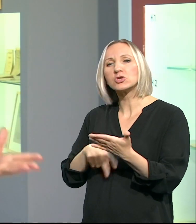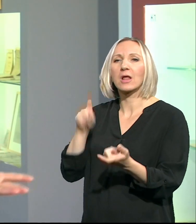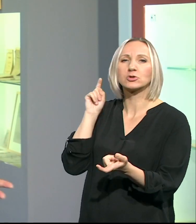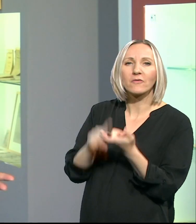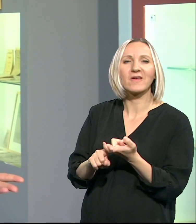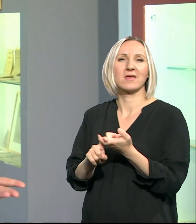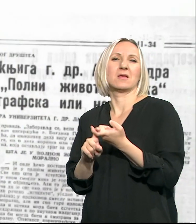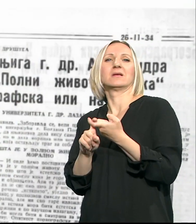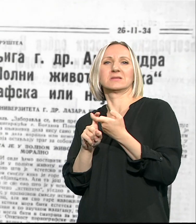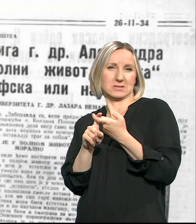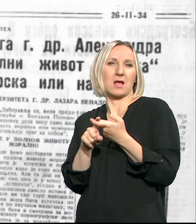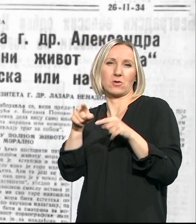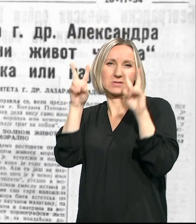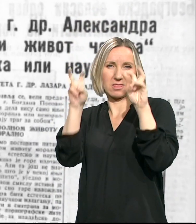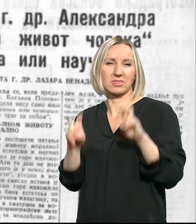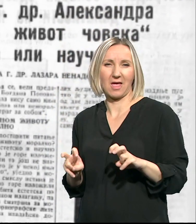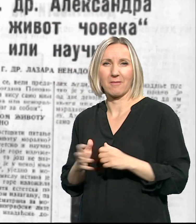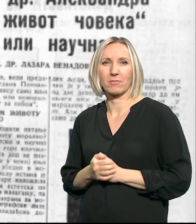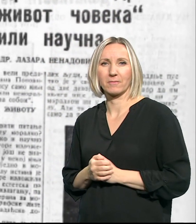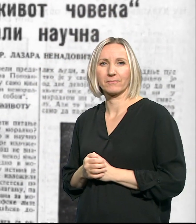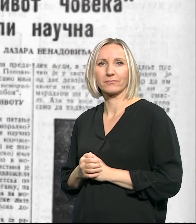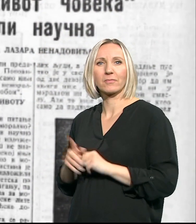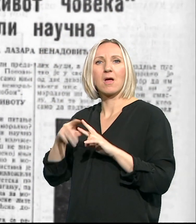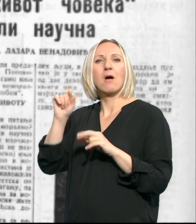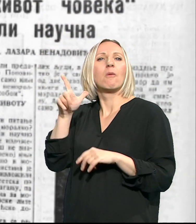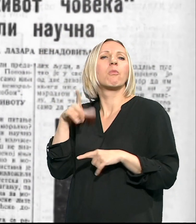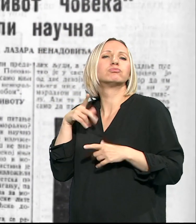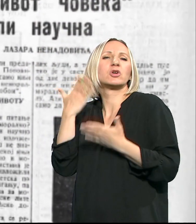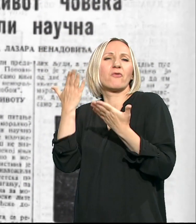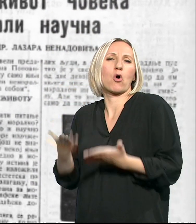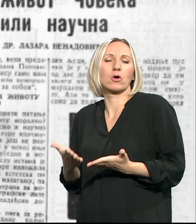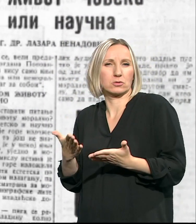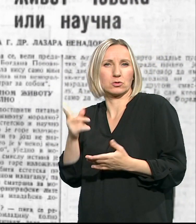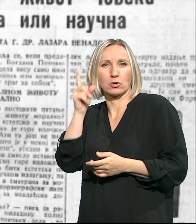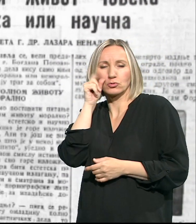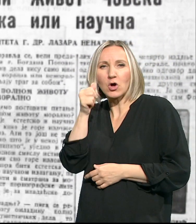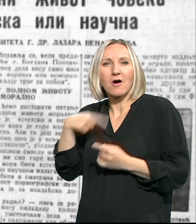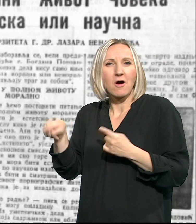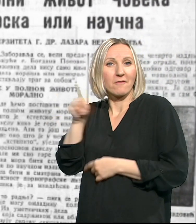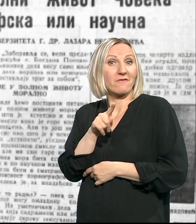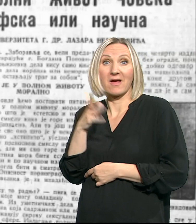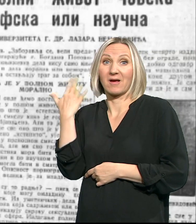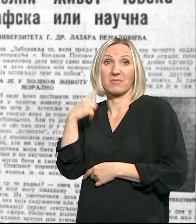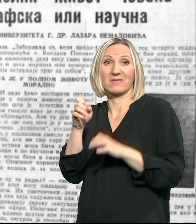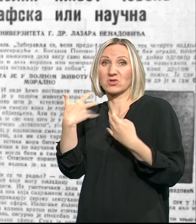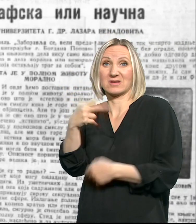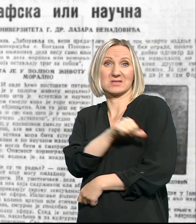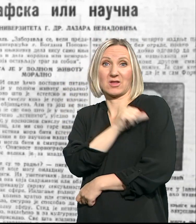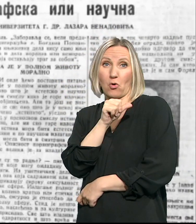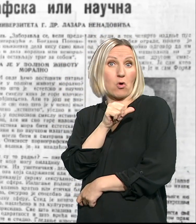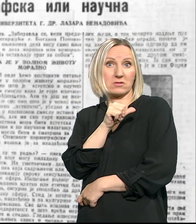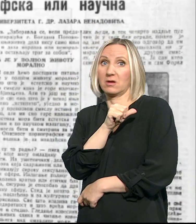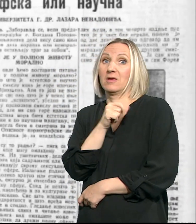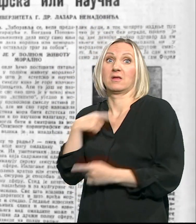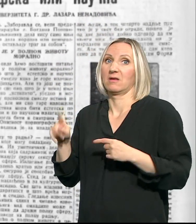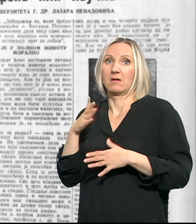uvek je zainteresovana bila za te teme. Polni život čoveka, koji je bio kao jedan bestseller među omladinom 30. godina kada se pojavio,